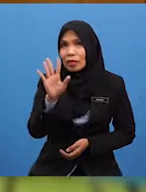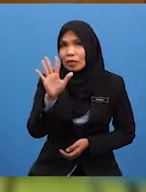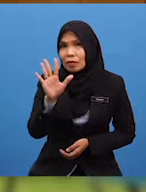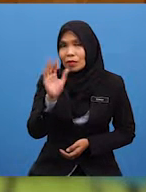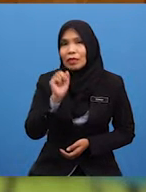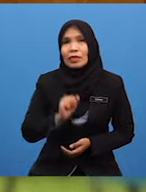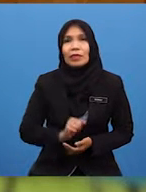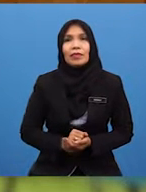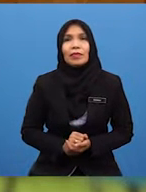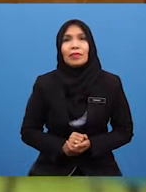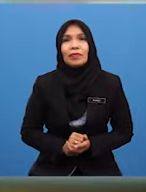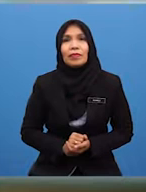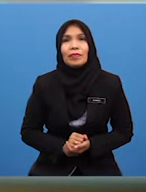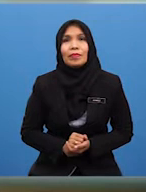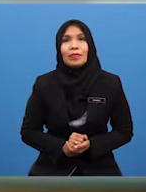5.